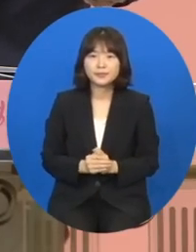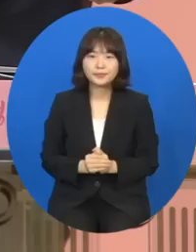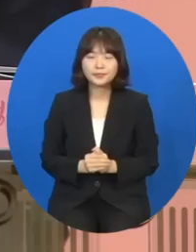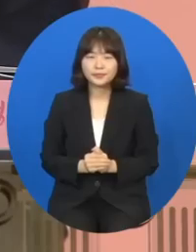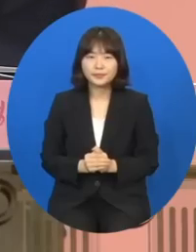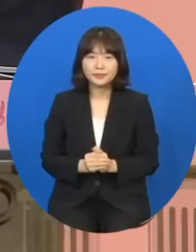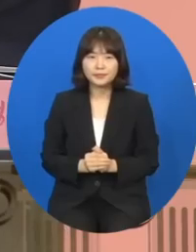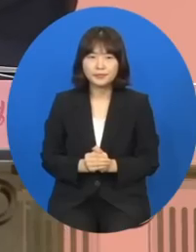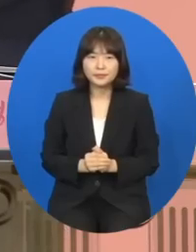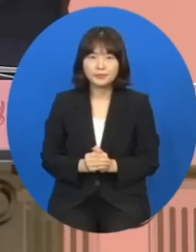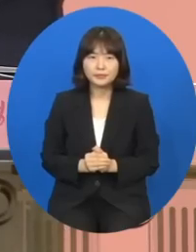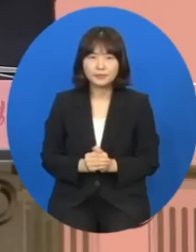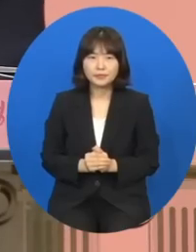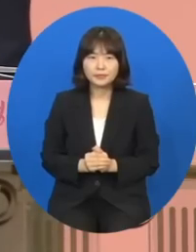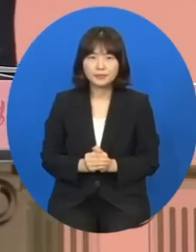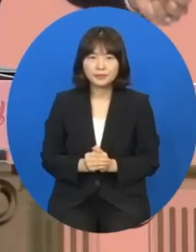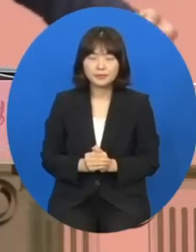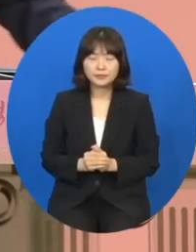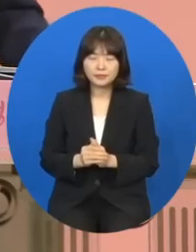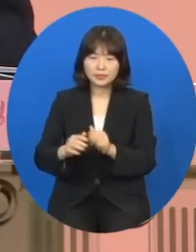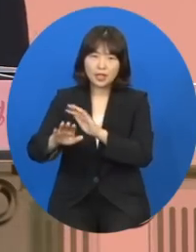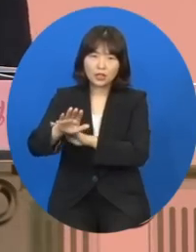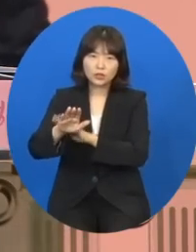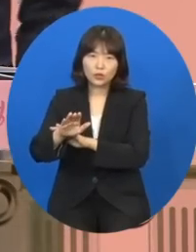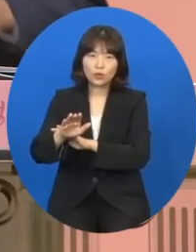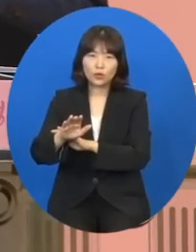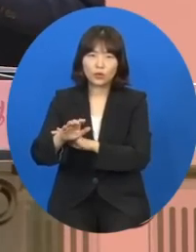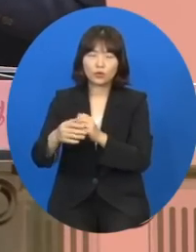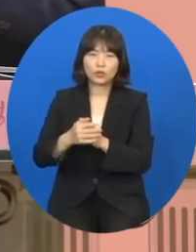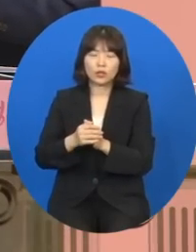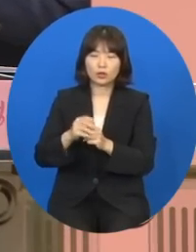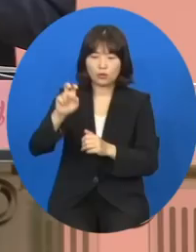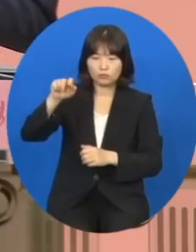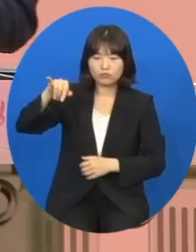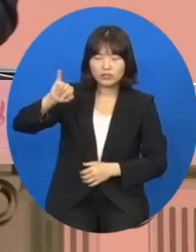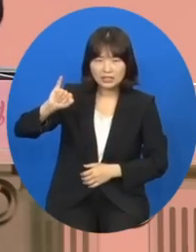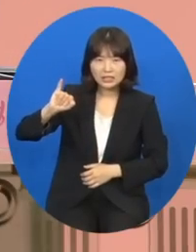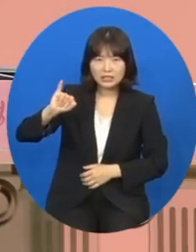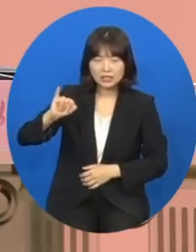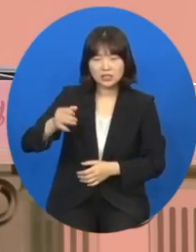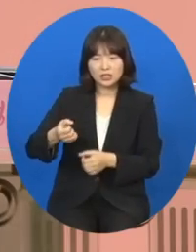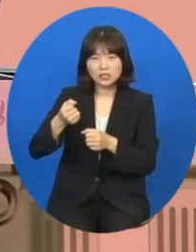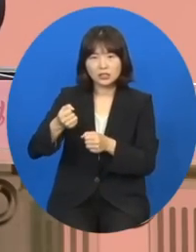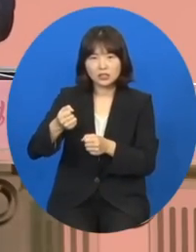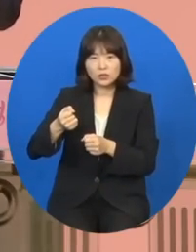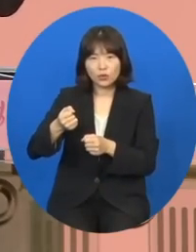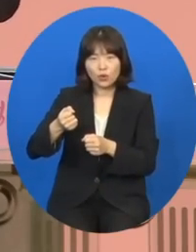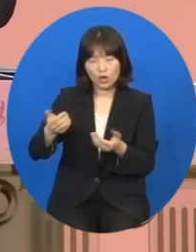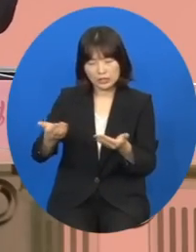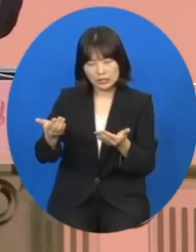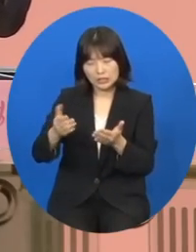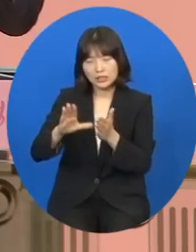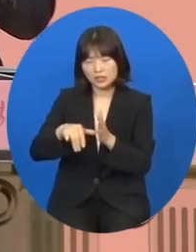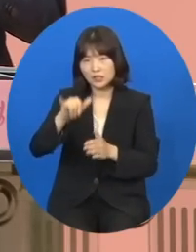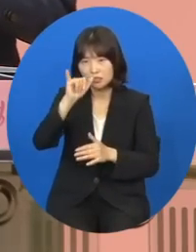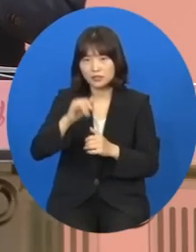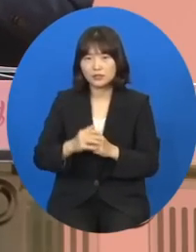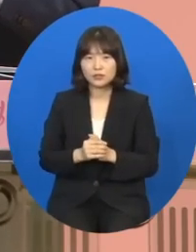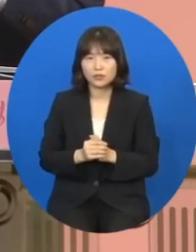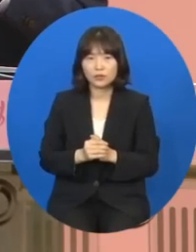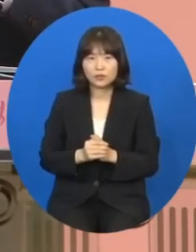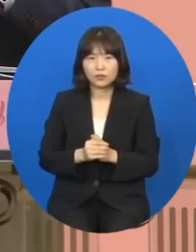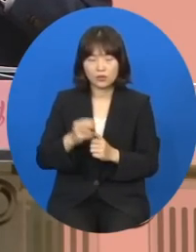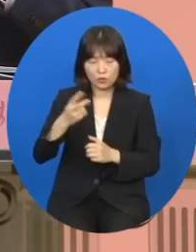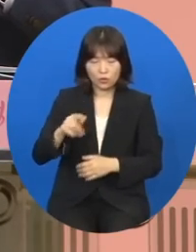드디어 들 때로는 한 손에는 연장을 한 손에는 무기를 들고 일해야 될 때가 있었습니다 리스트 croix td 아들